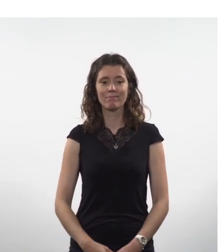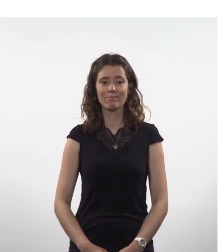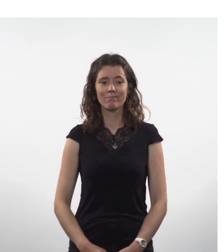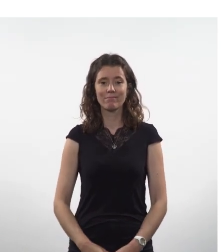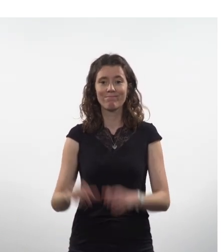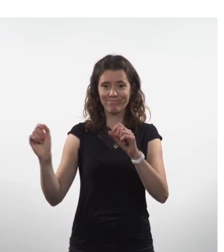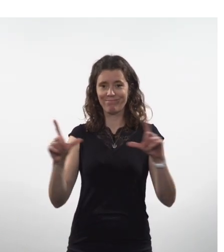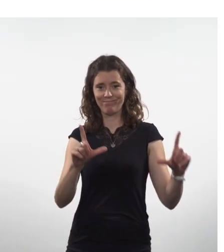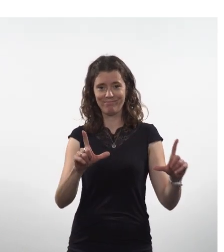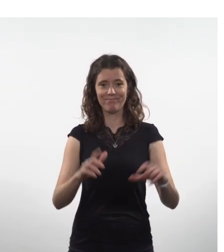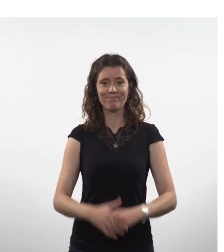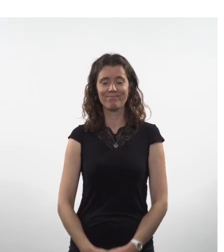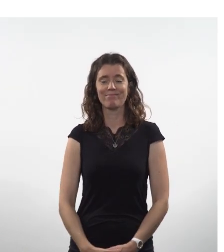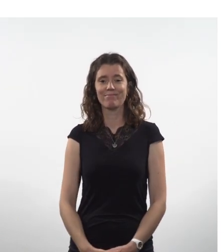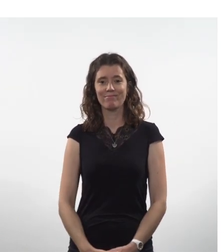Diapo suivante.